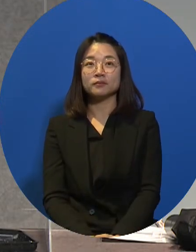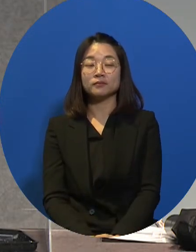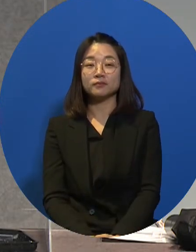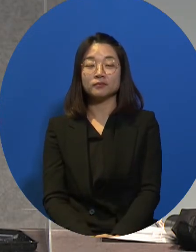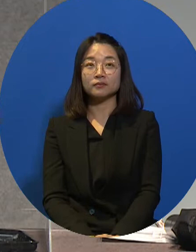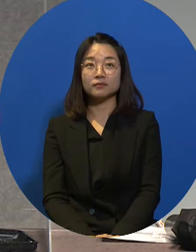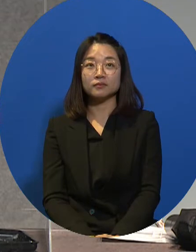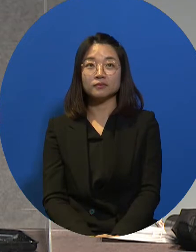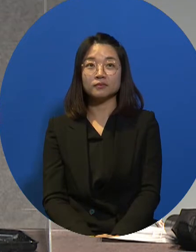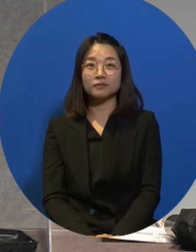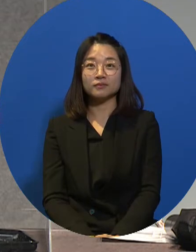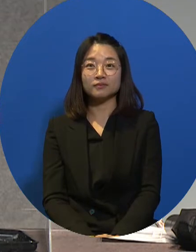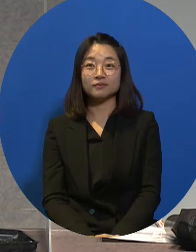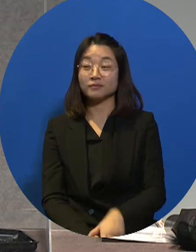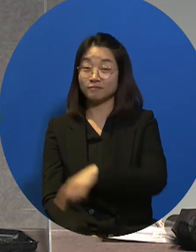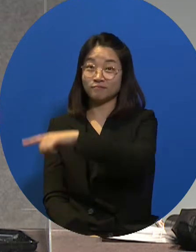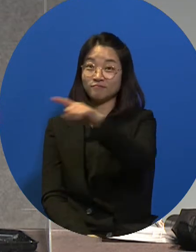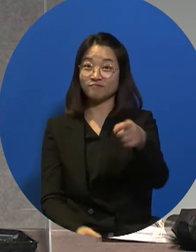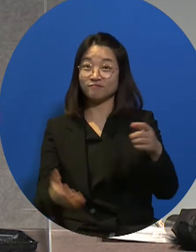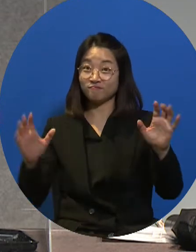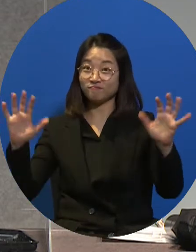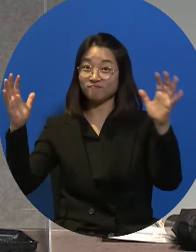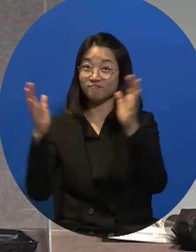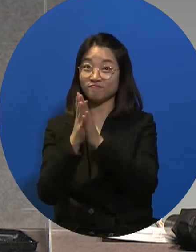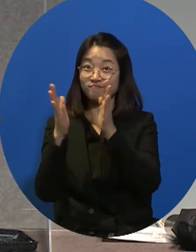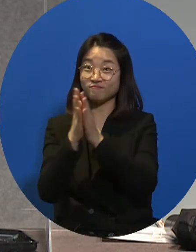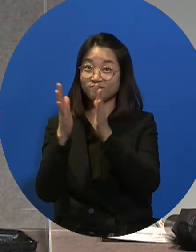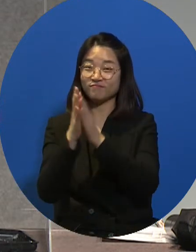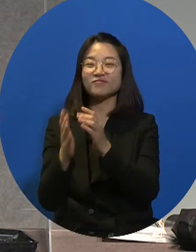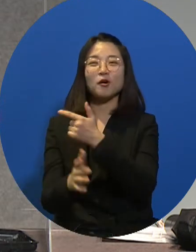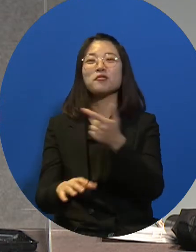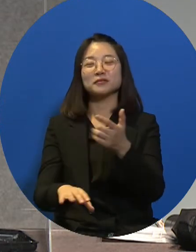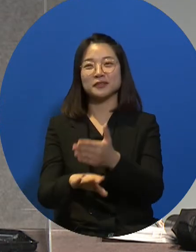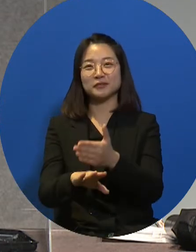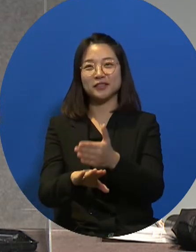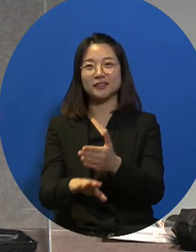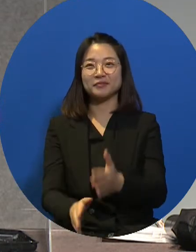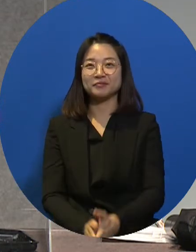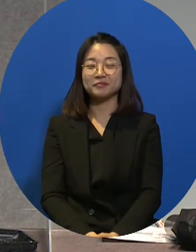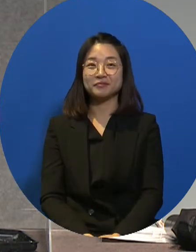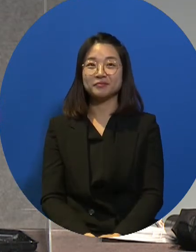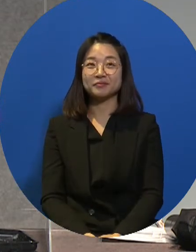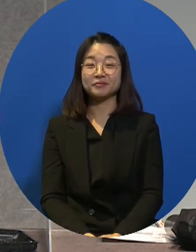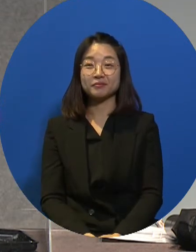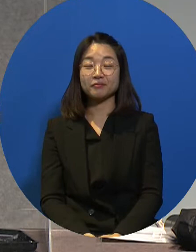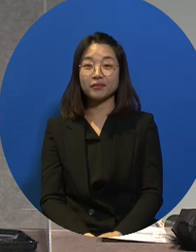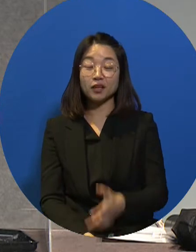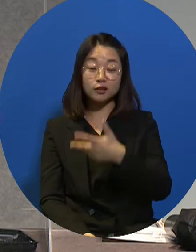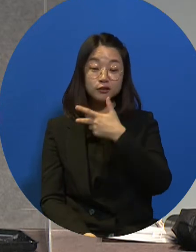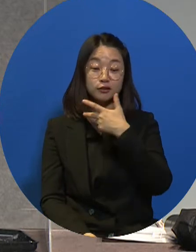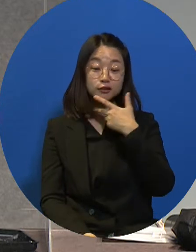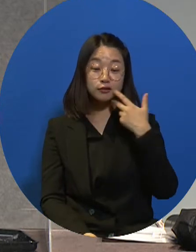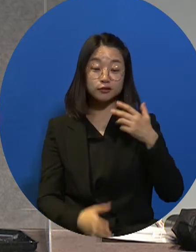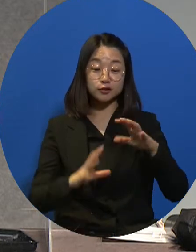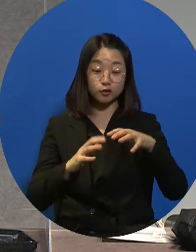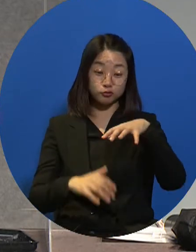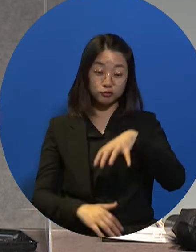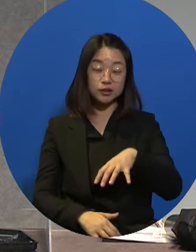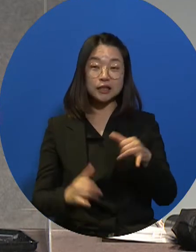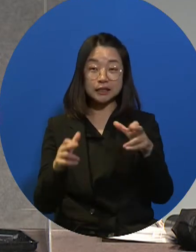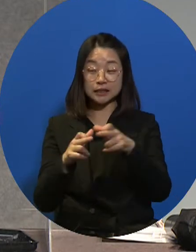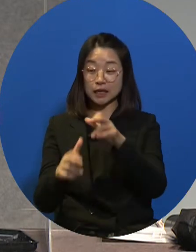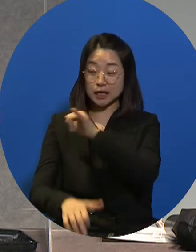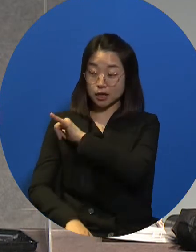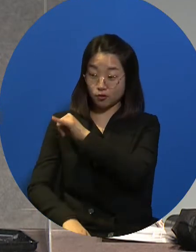네, 플로어에서 박수가 저절로 나오고 있습니다. 정말 감사드립니다. 영국의 직권조사 요청 이후 또